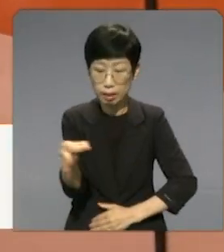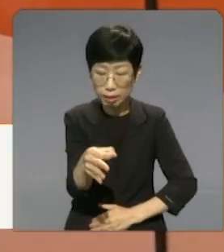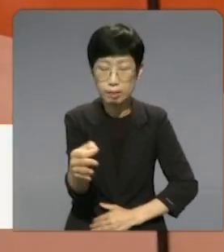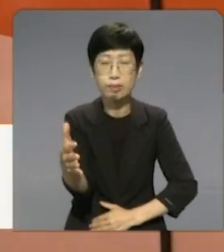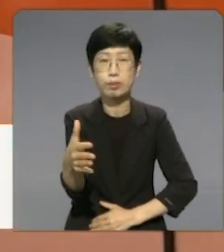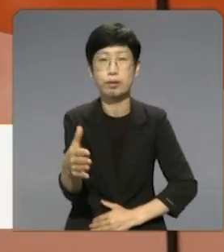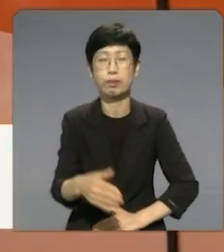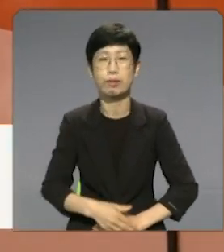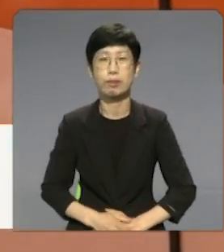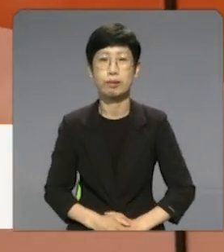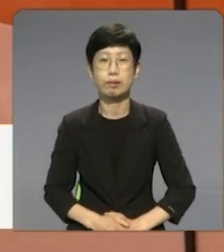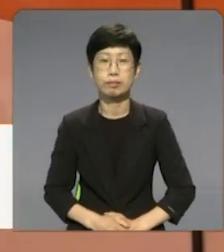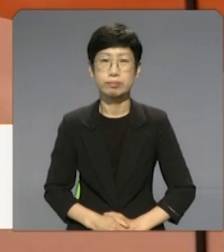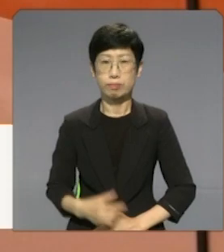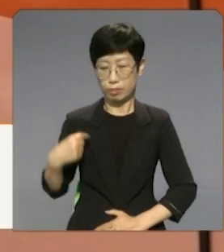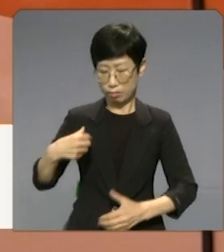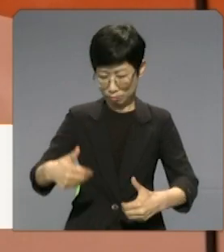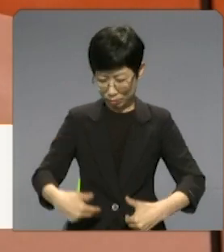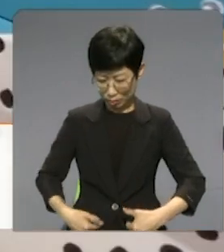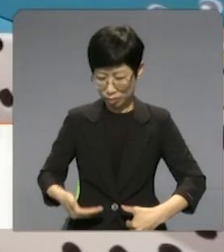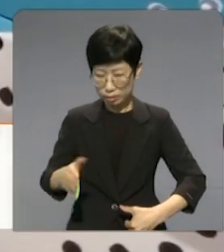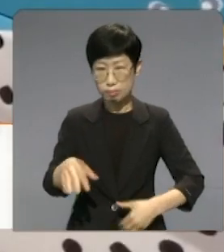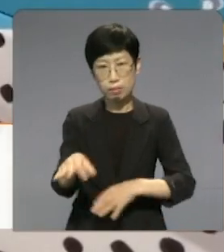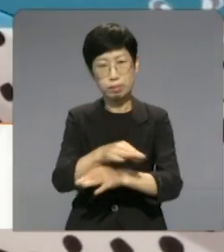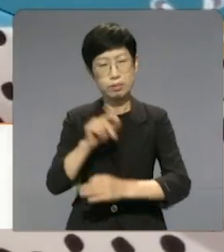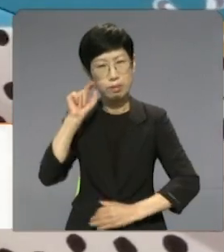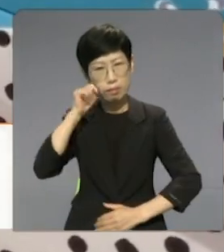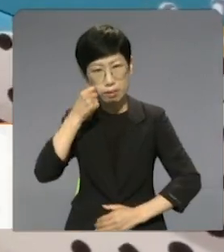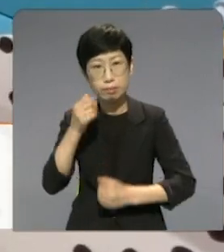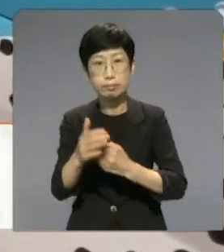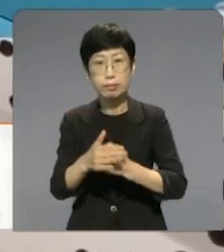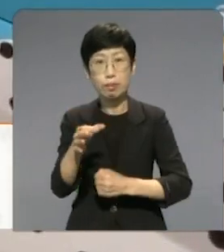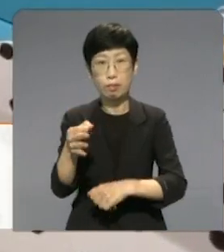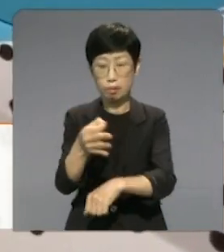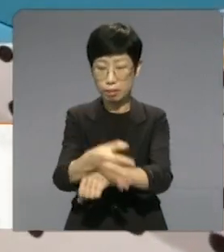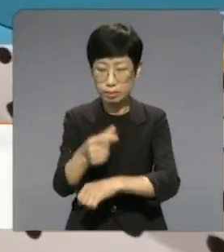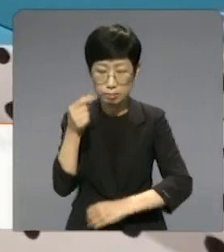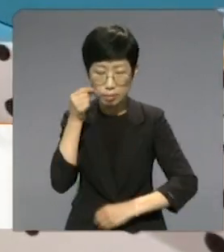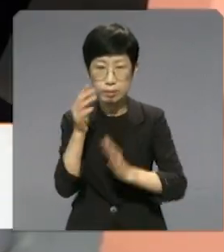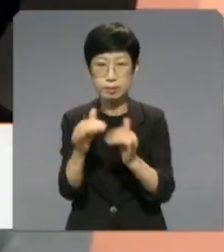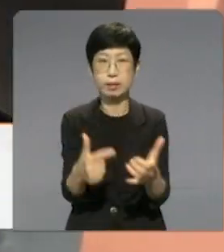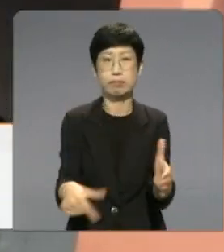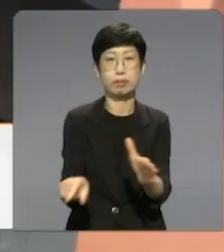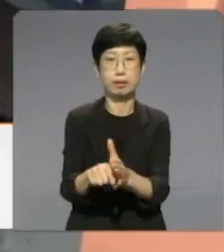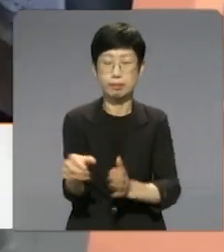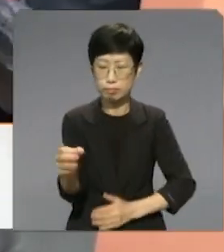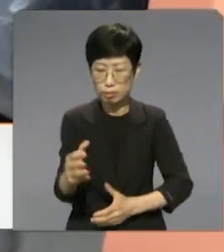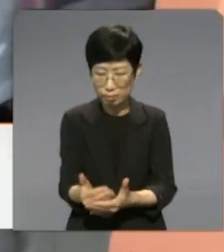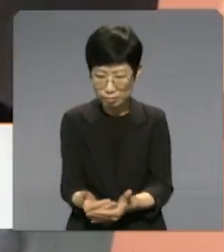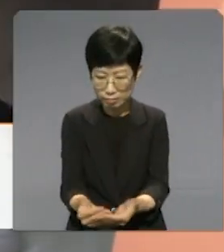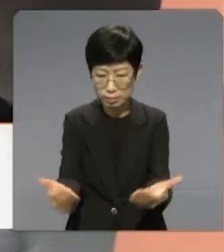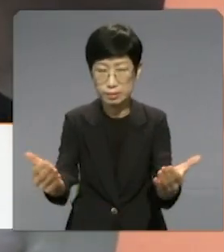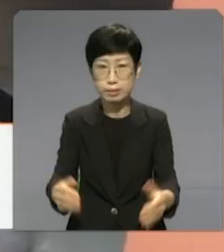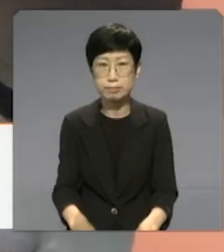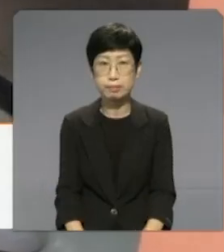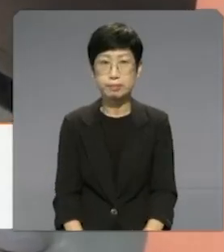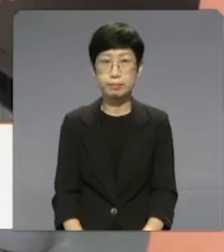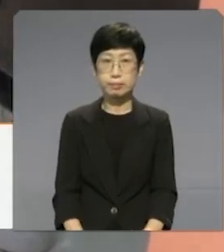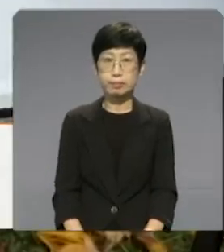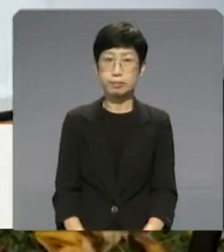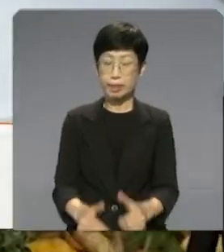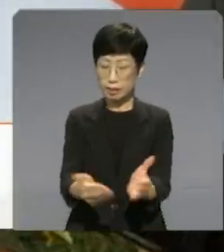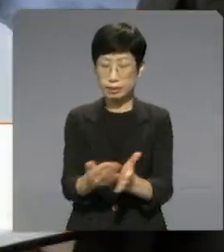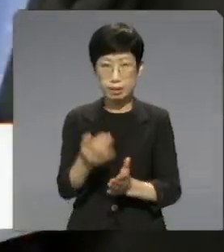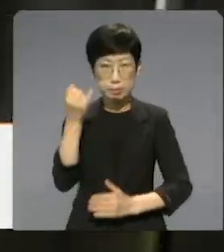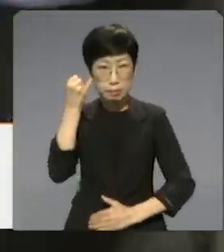낼 필요는 없습니다 옷이 필요하지만 경제적 어려움으로 옷을 살 수 없는 사람들을 위한 무료 나눔입니다 한 자선단체